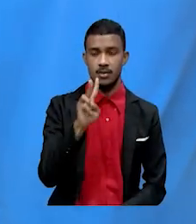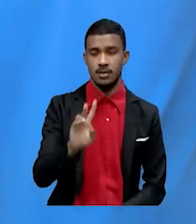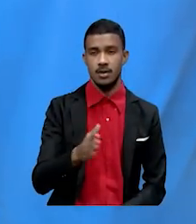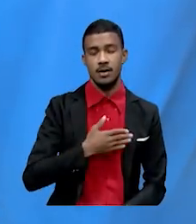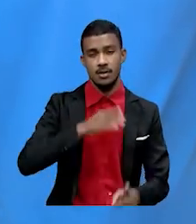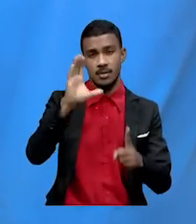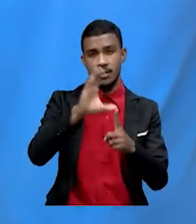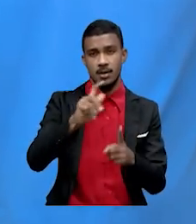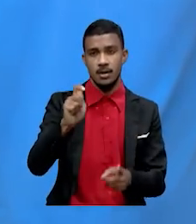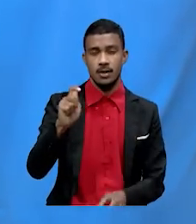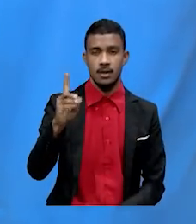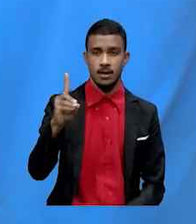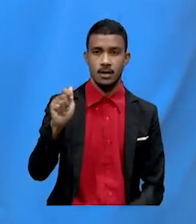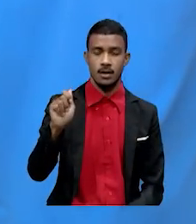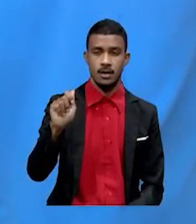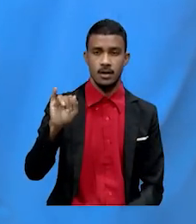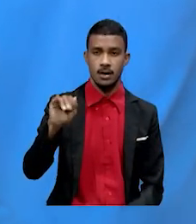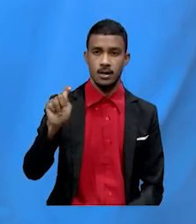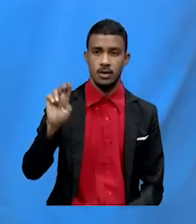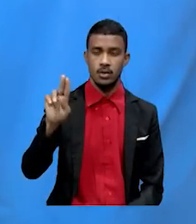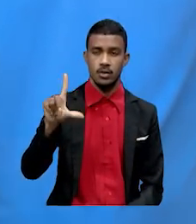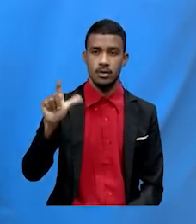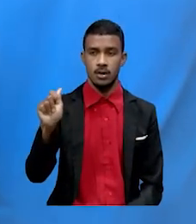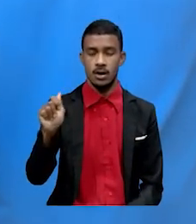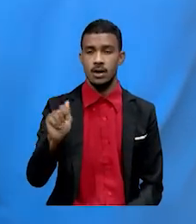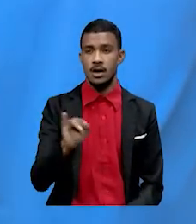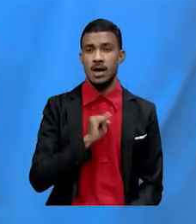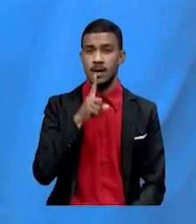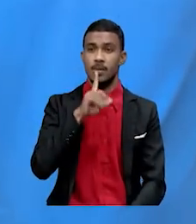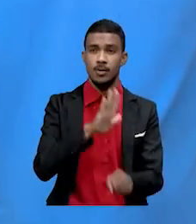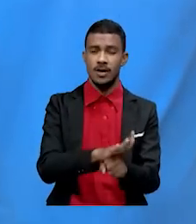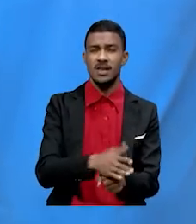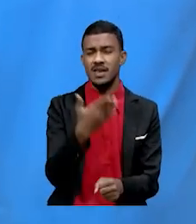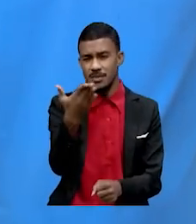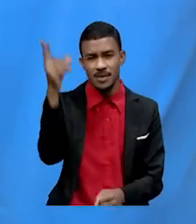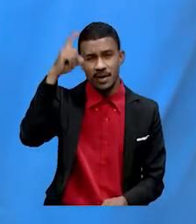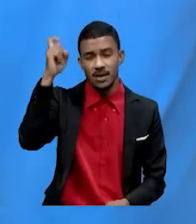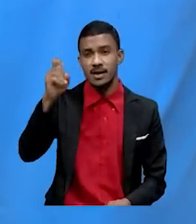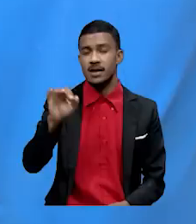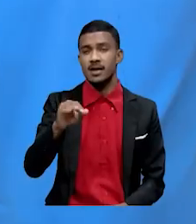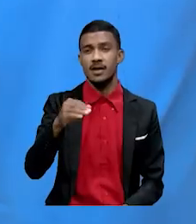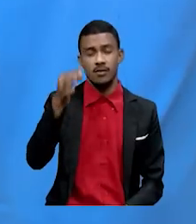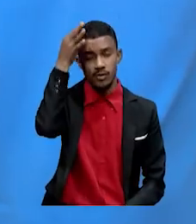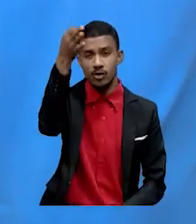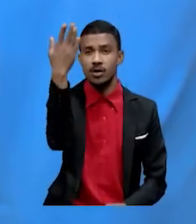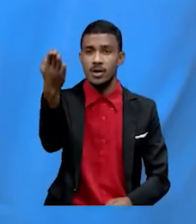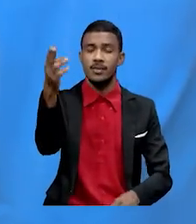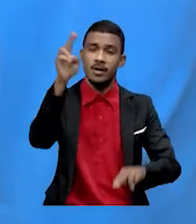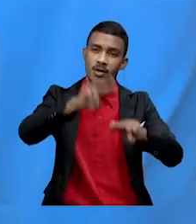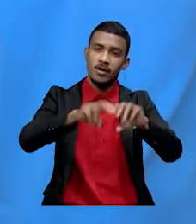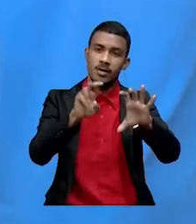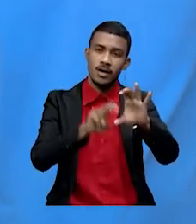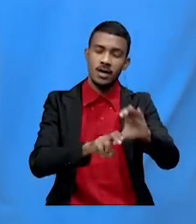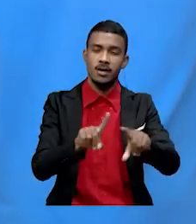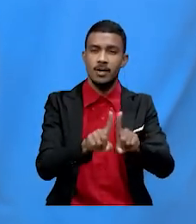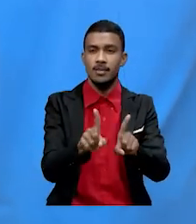tula au permesa kera au dia imi matene ka bamba rua bi turi ka dera au bi ke tinkir ta sapoer au ni akomananti la